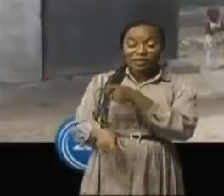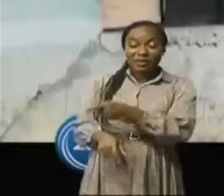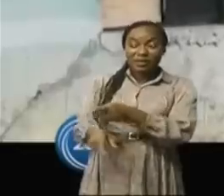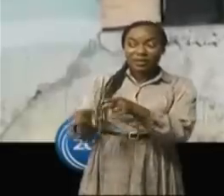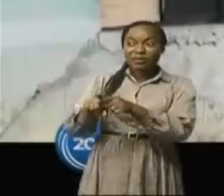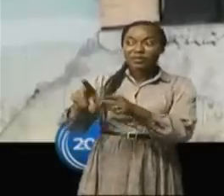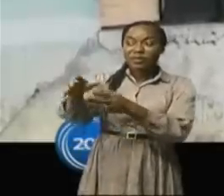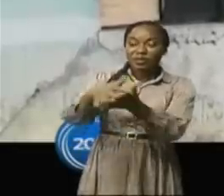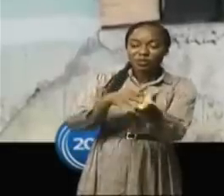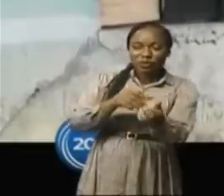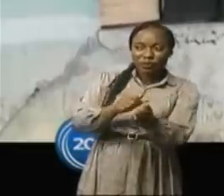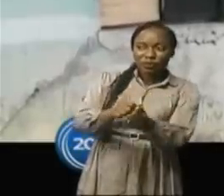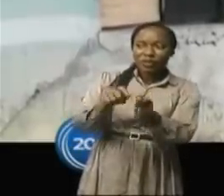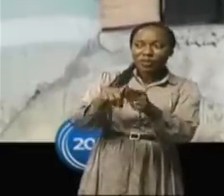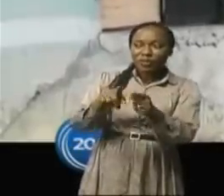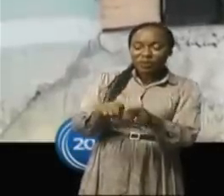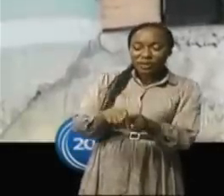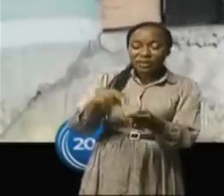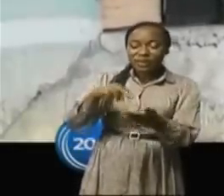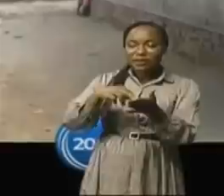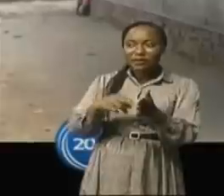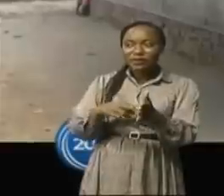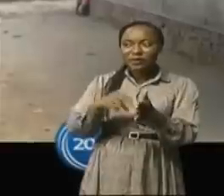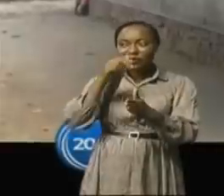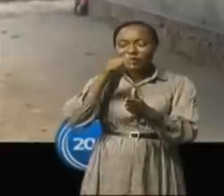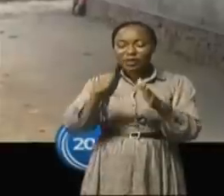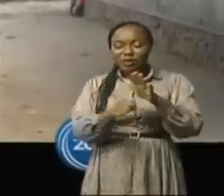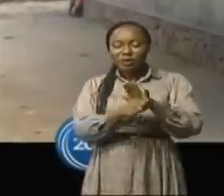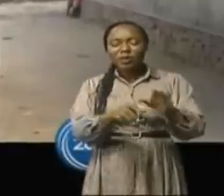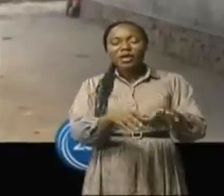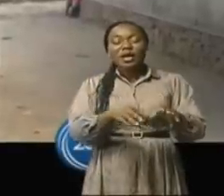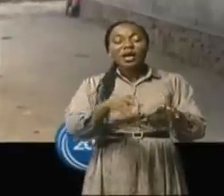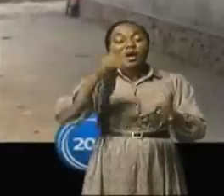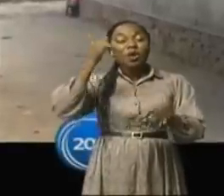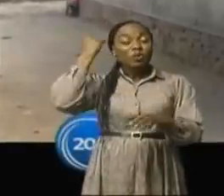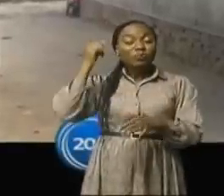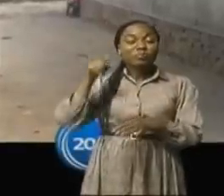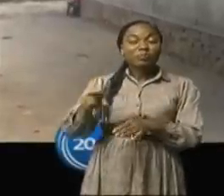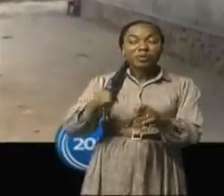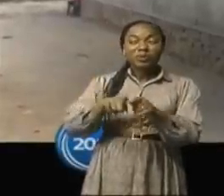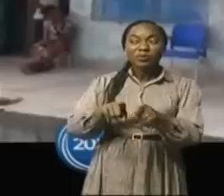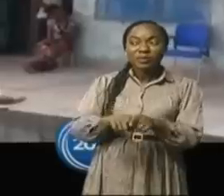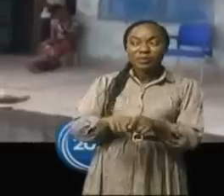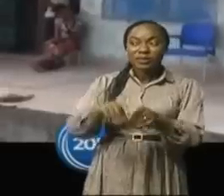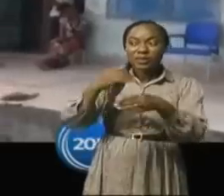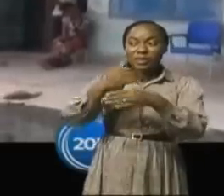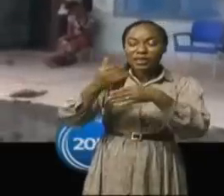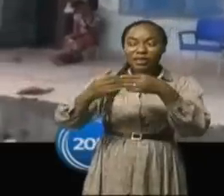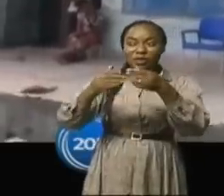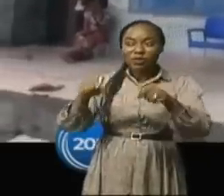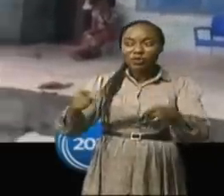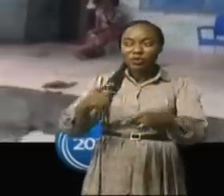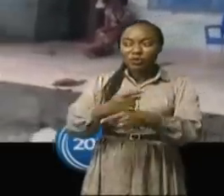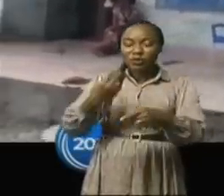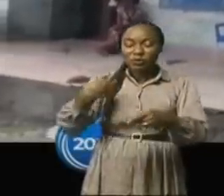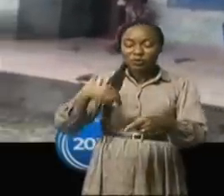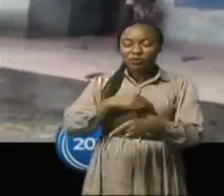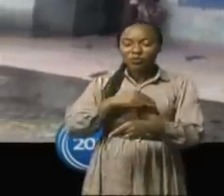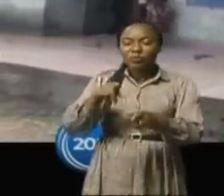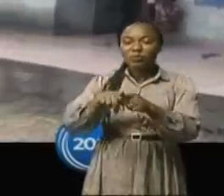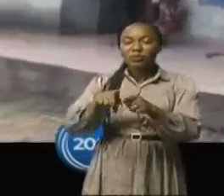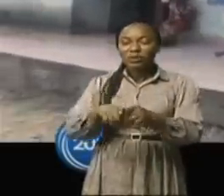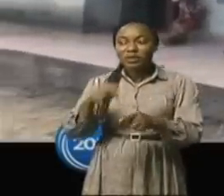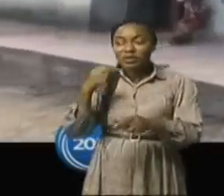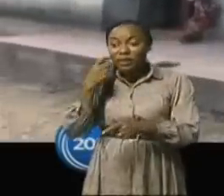ruine, ce logis qui a hébergé l'immense Emery Patrice Lumumba est une bâtisse quelconque aujourd'hui. Nous sommes même tentés